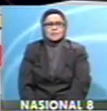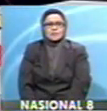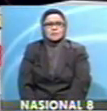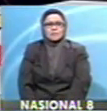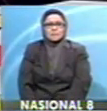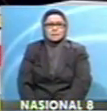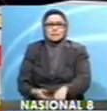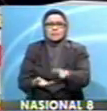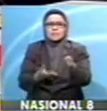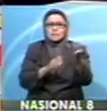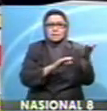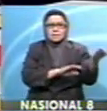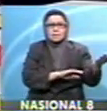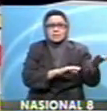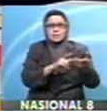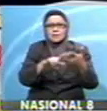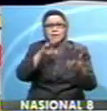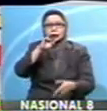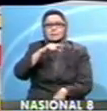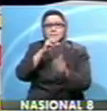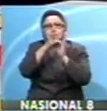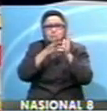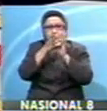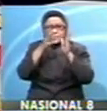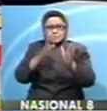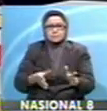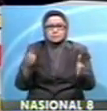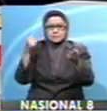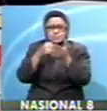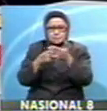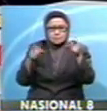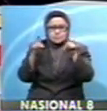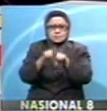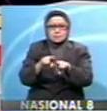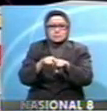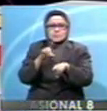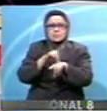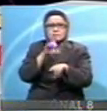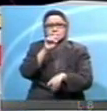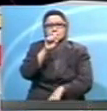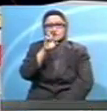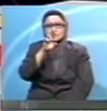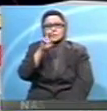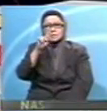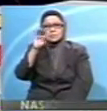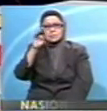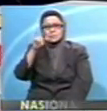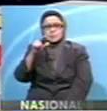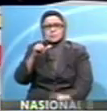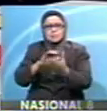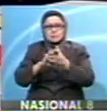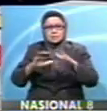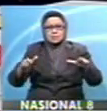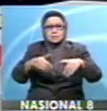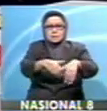jenazah atlet paralimpik negara Mohamad azlan Mat lazim yang terlibat dalam kemalangan Jalan Raya di seri kemangan selamat dikebumikan di tanah perkuburan Islam